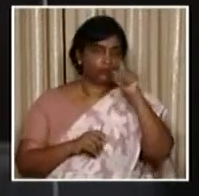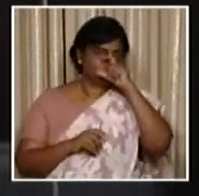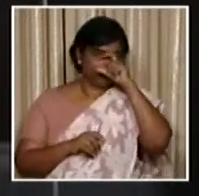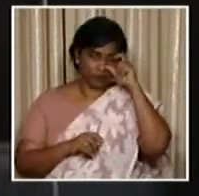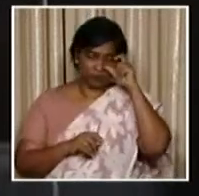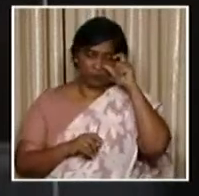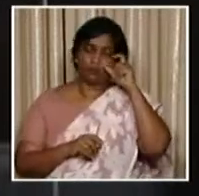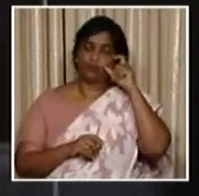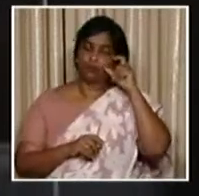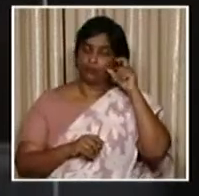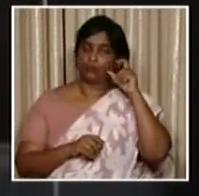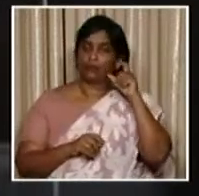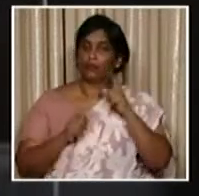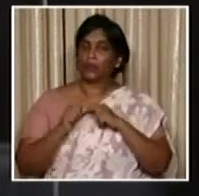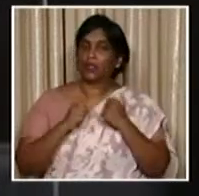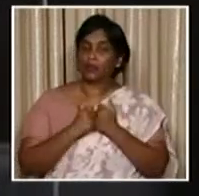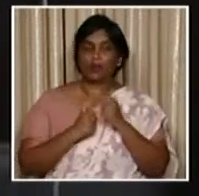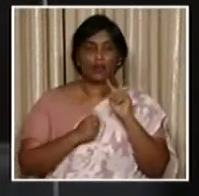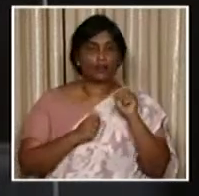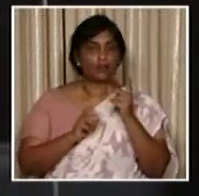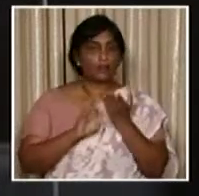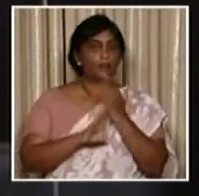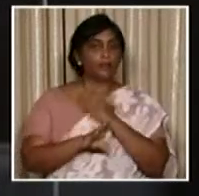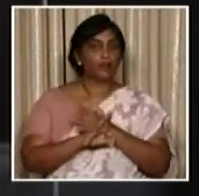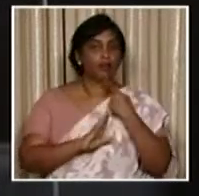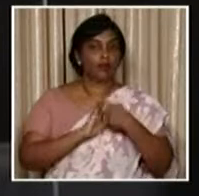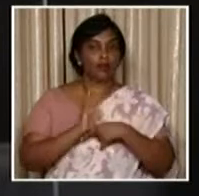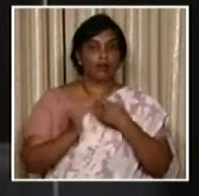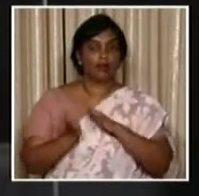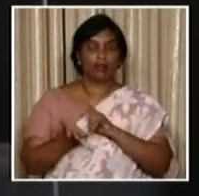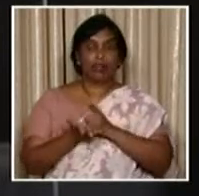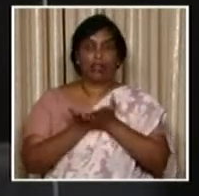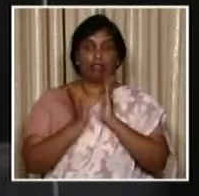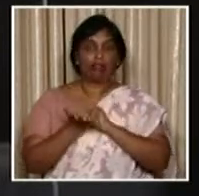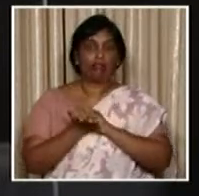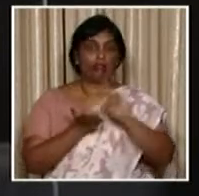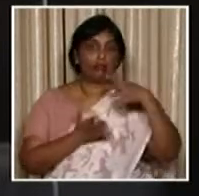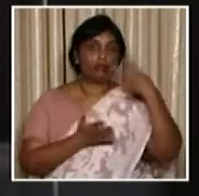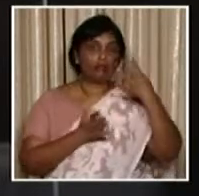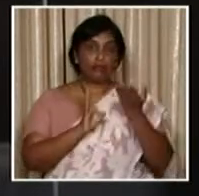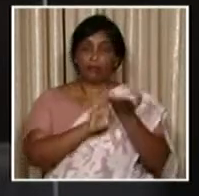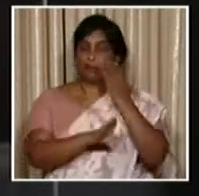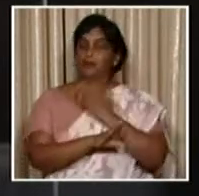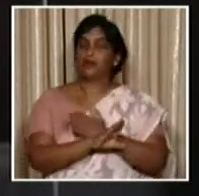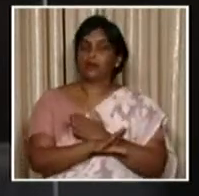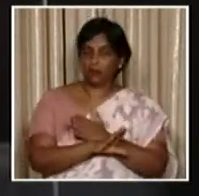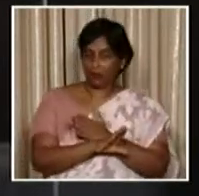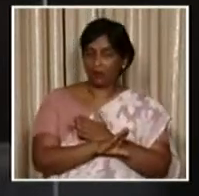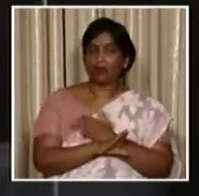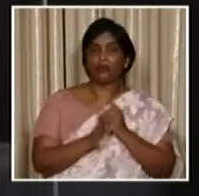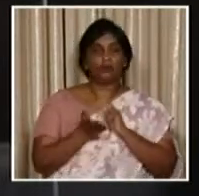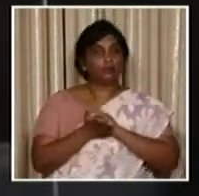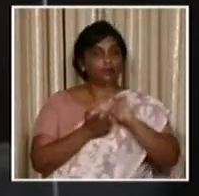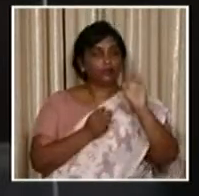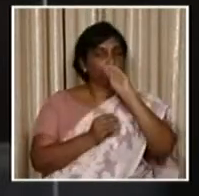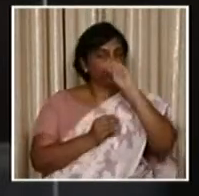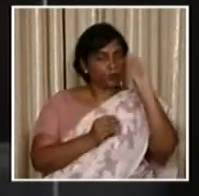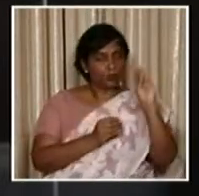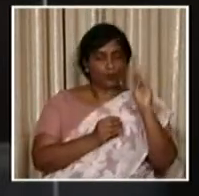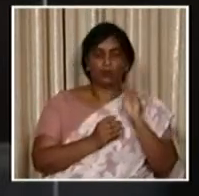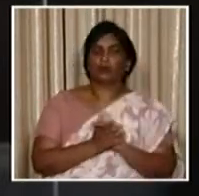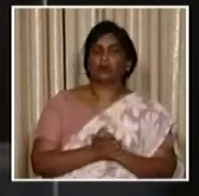Sirisena April lisiya kira pera raten India ur panlayan ni ya, dos hatra gadi sel. Itu ni panla gila tikada sakki